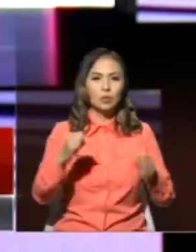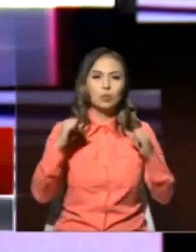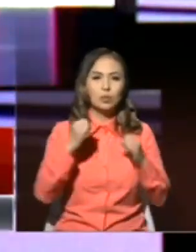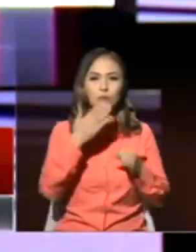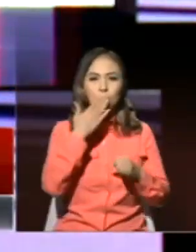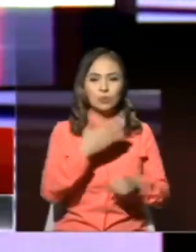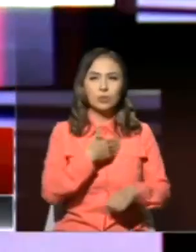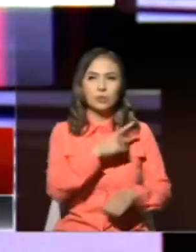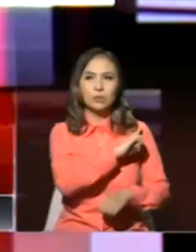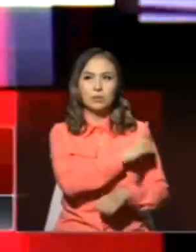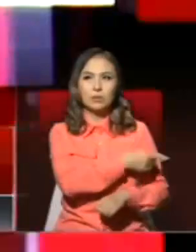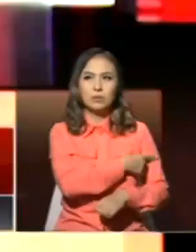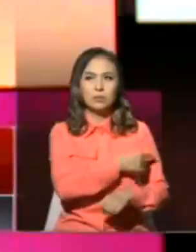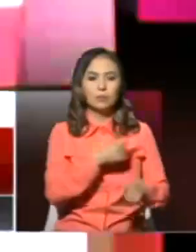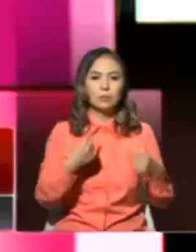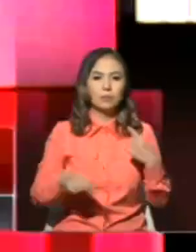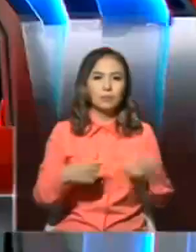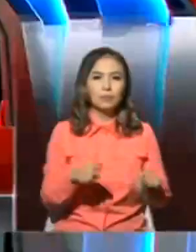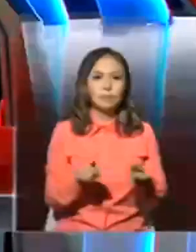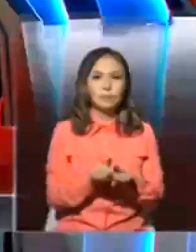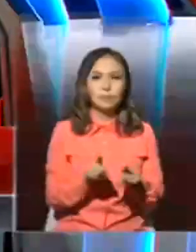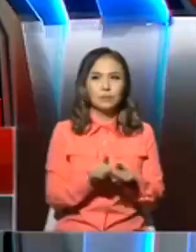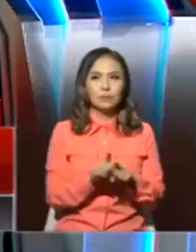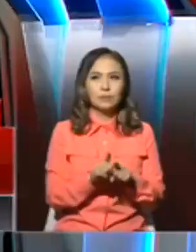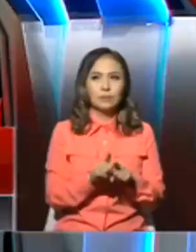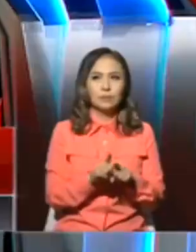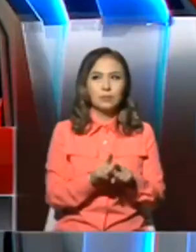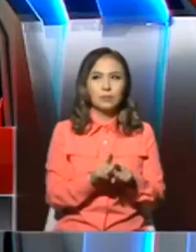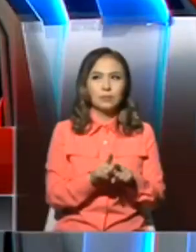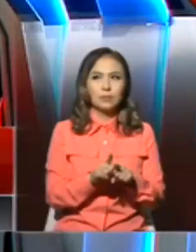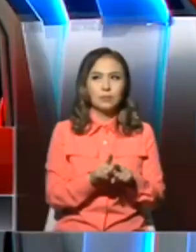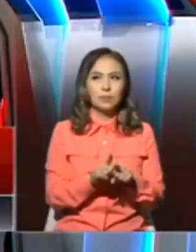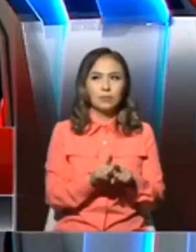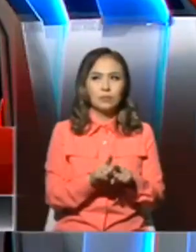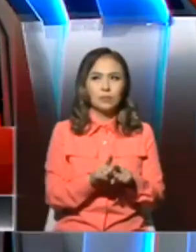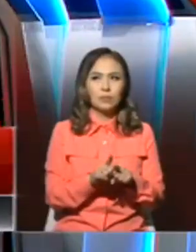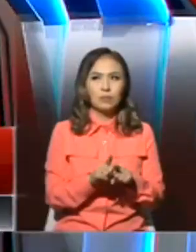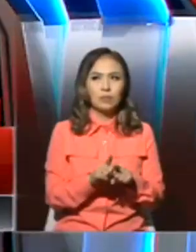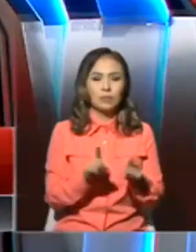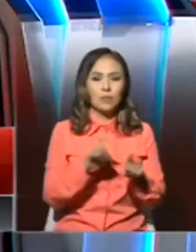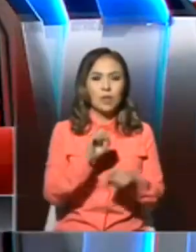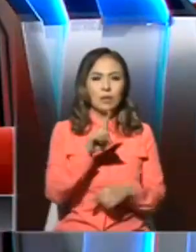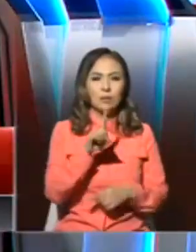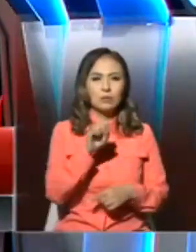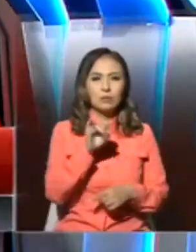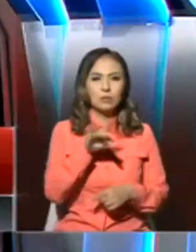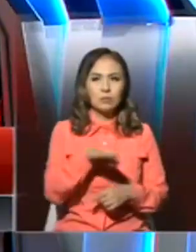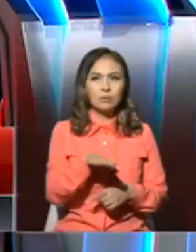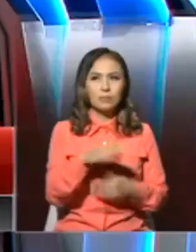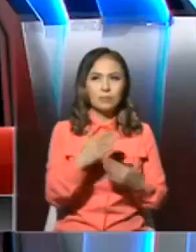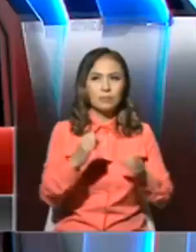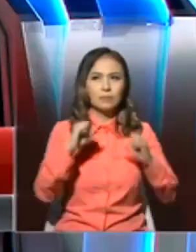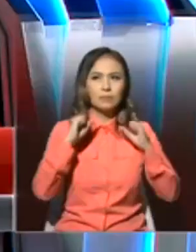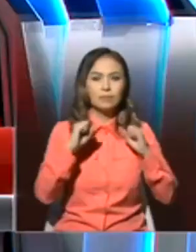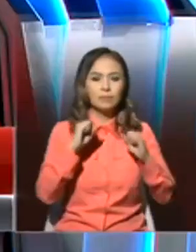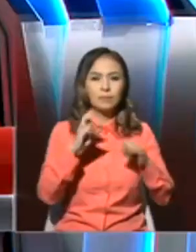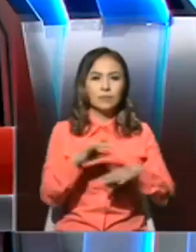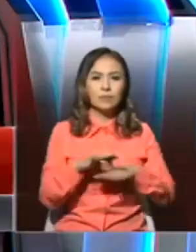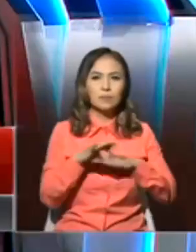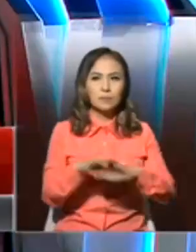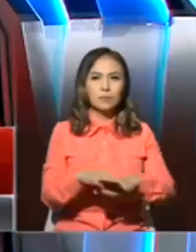көремін. Мысалы, футбол мен жақсы көретін спорттардың бірі. Бірақ ол азартты осы спортта қолдану